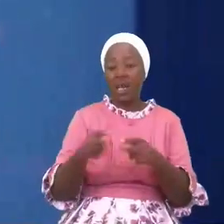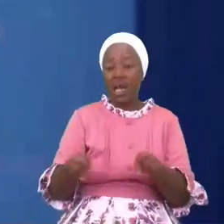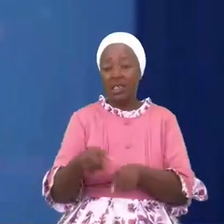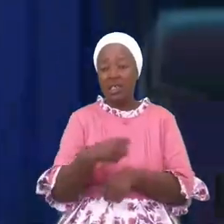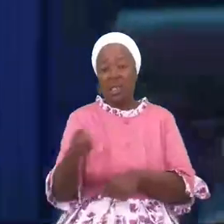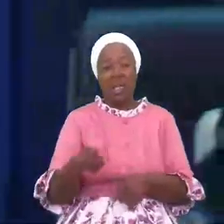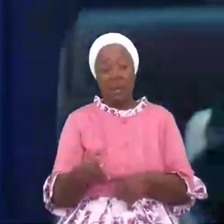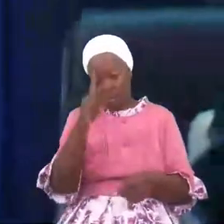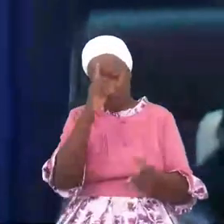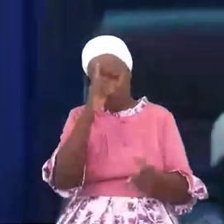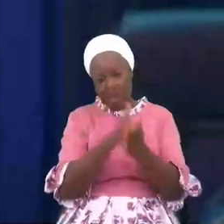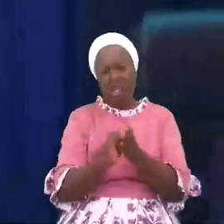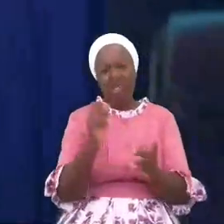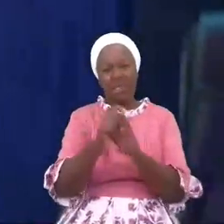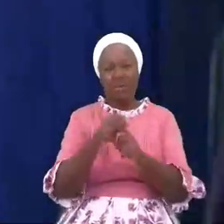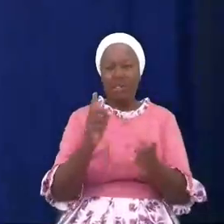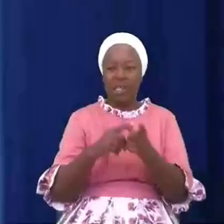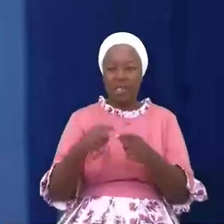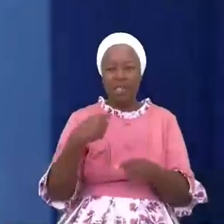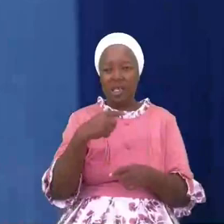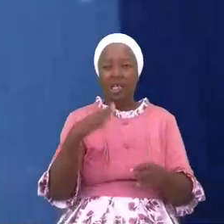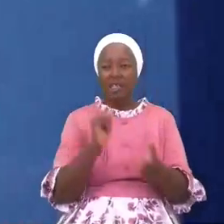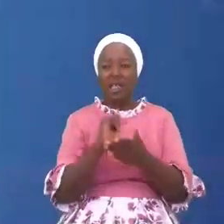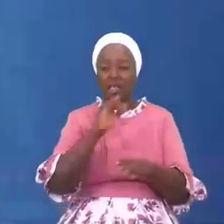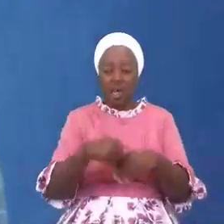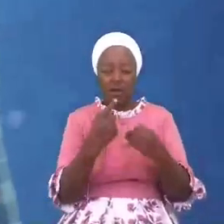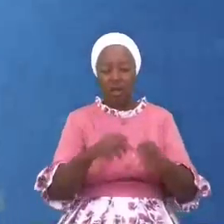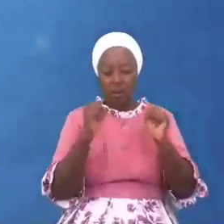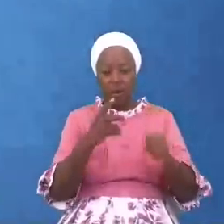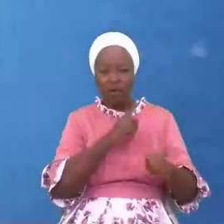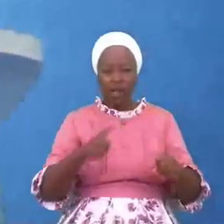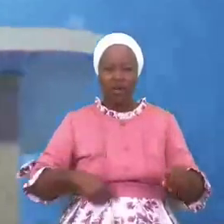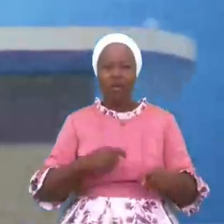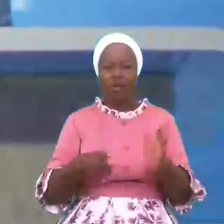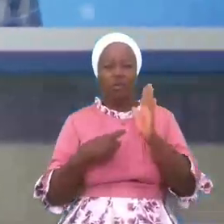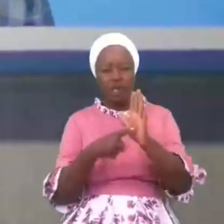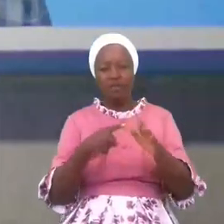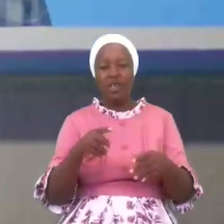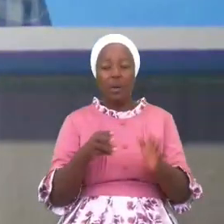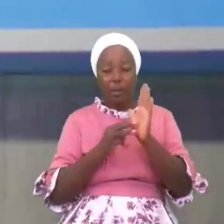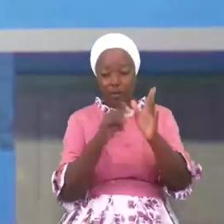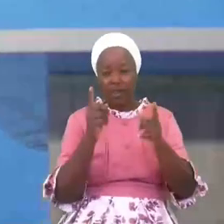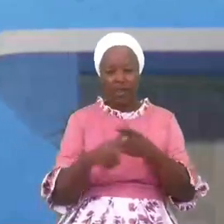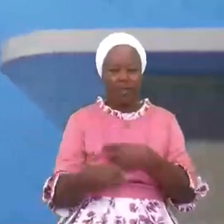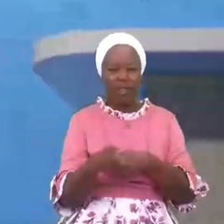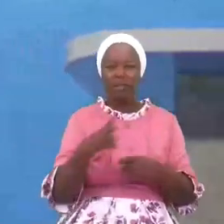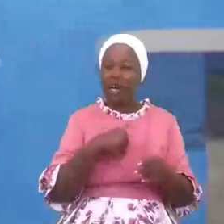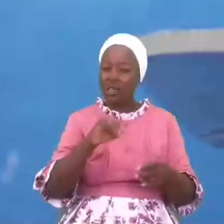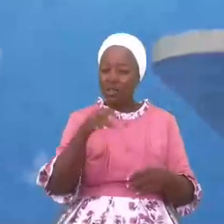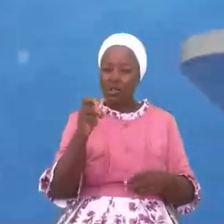alors ils ont dit, c'est comme ça la puissance de Dieu a été manifestée dans leur vie. Jean dit, Jésus-Christ est